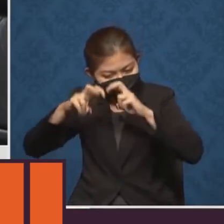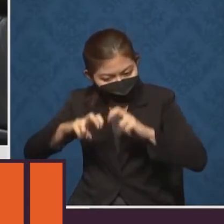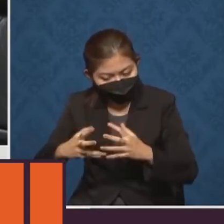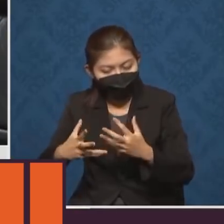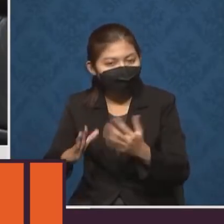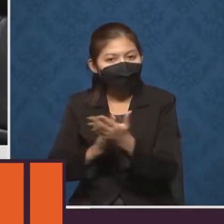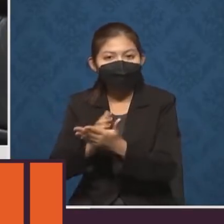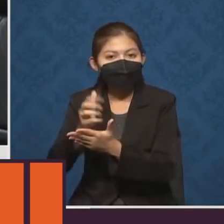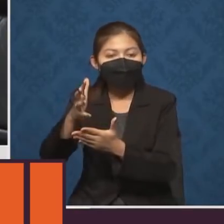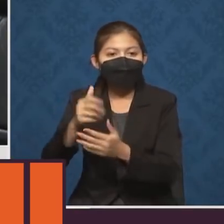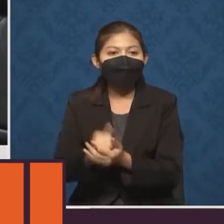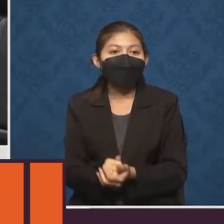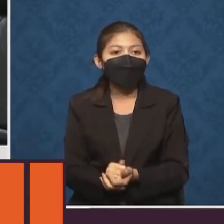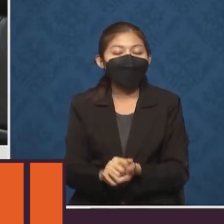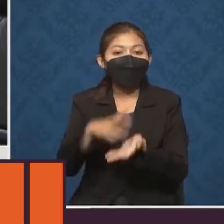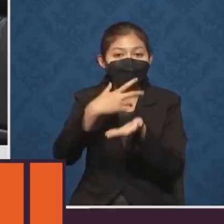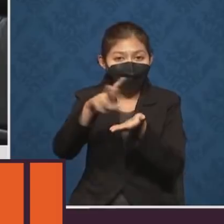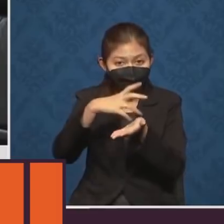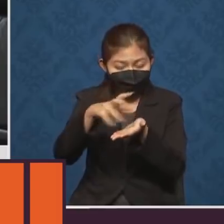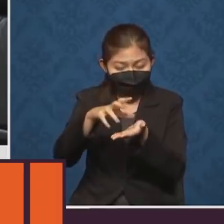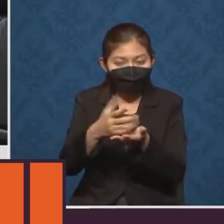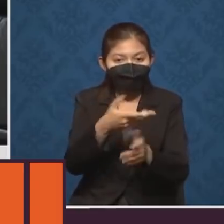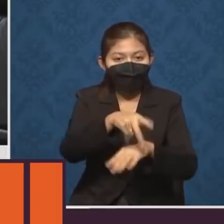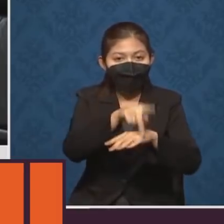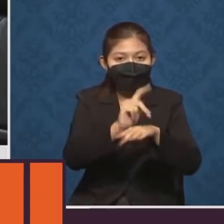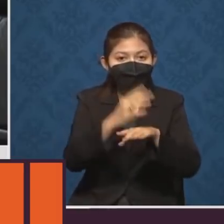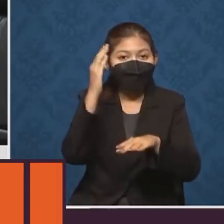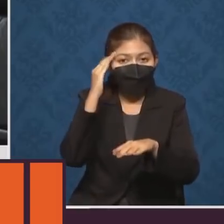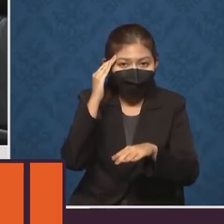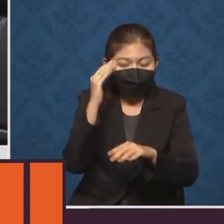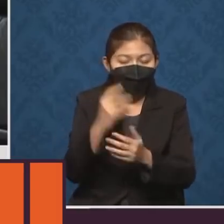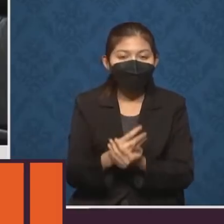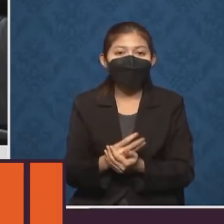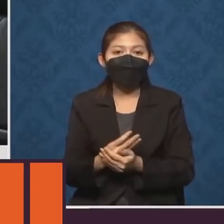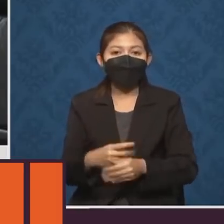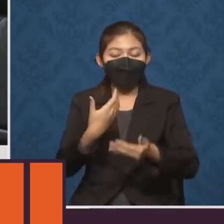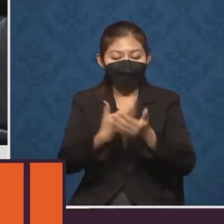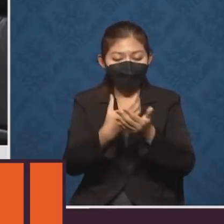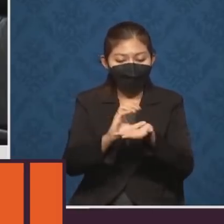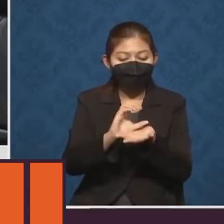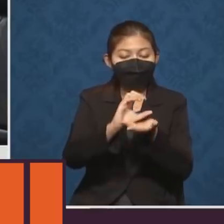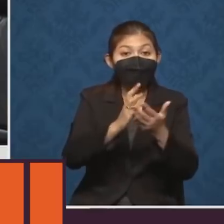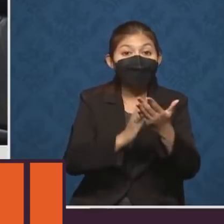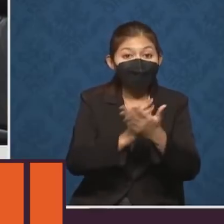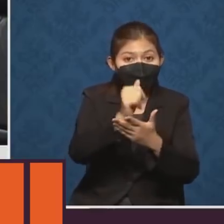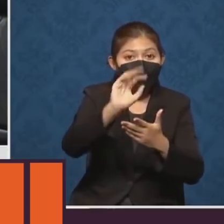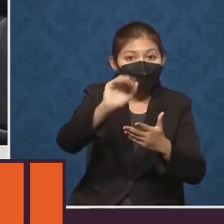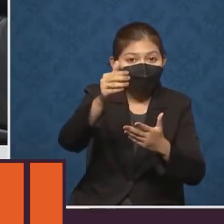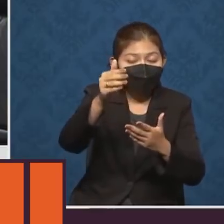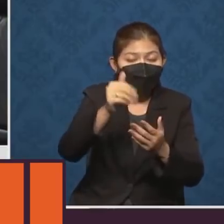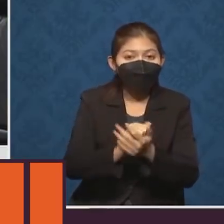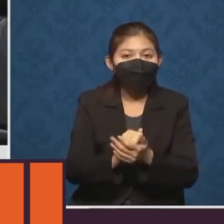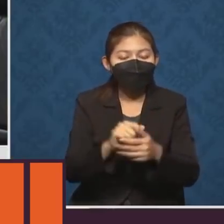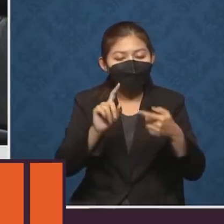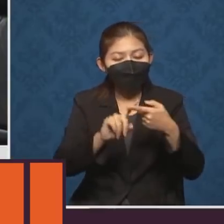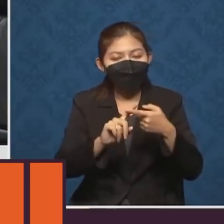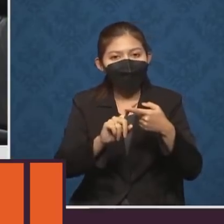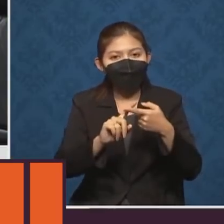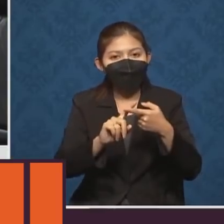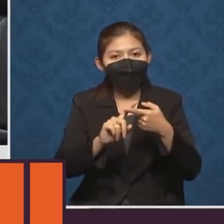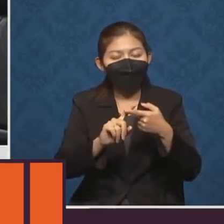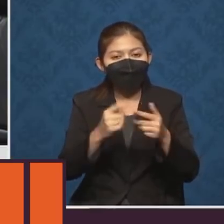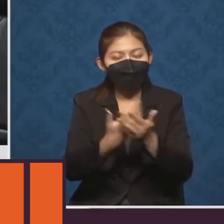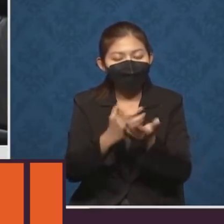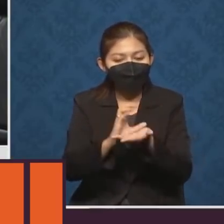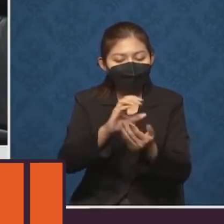ที่จะไล่เรียงนะครับที่ท่านประธานต่างครับอ่าเอาตรงทุนที่ถือว่าผ่านการประเมินก่อนนะครับอย่างกองทุนหมุนเวียนเพื่อ